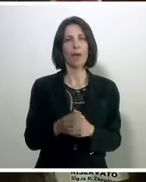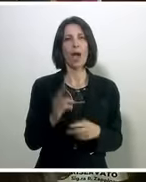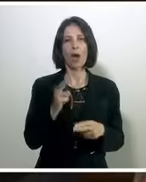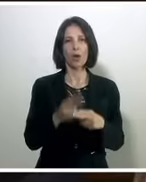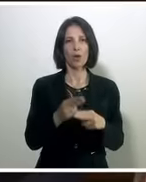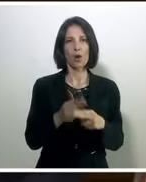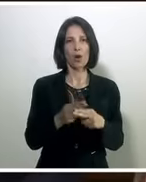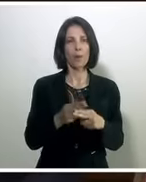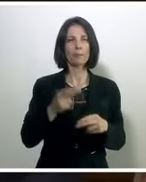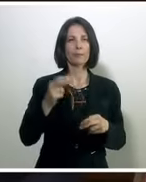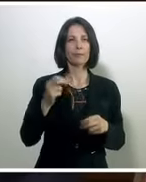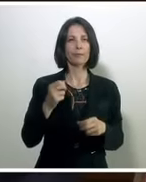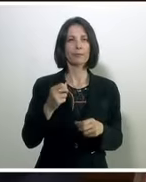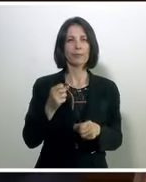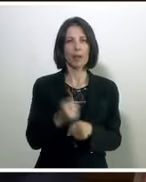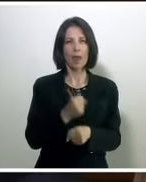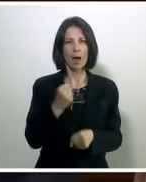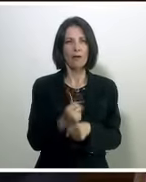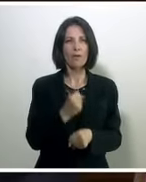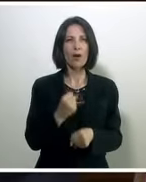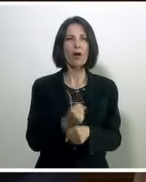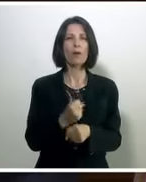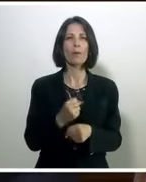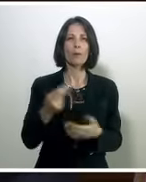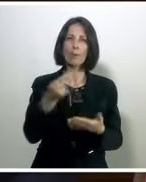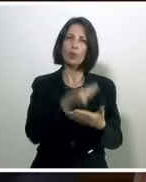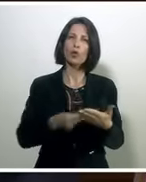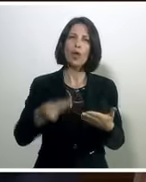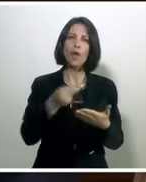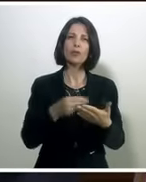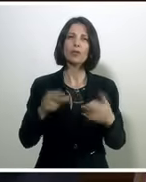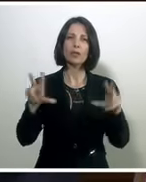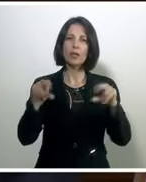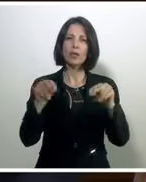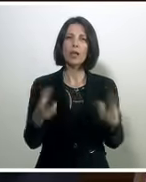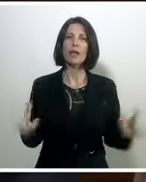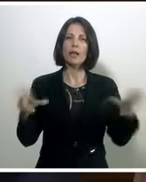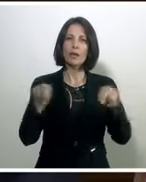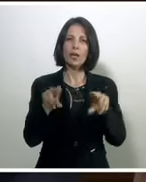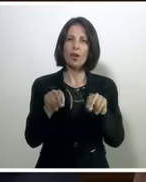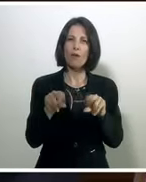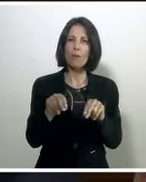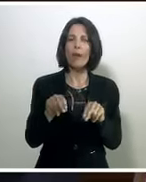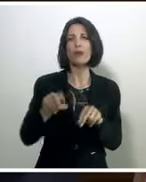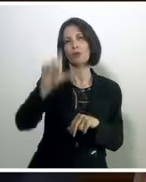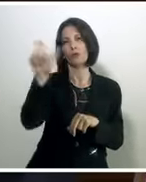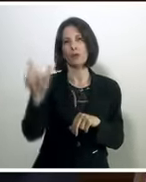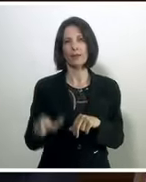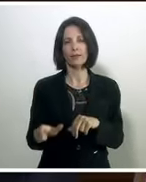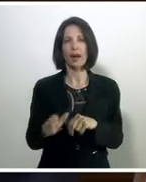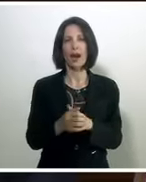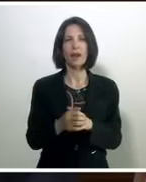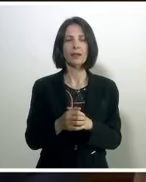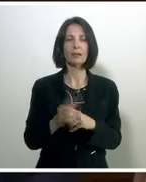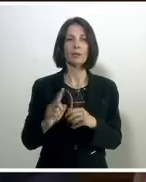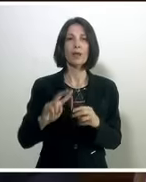al lavoro per un progetto di rinnovamento della società italiana il secondo a conclusione dell'assemblea degli operai comunisti Lombardi al teatro lirico